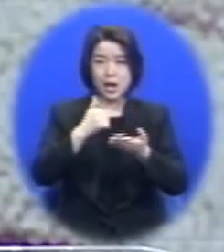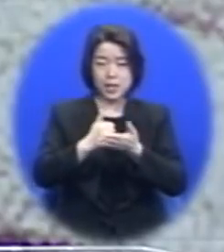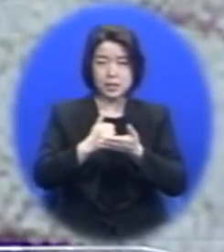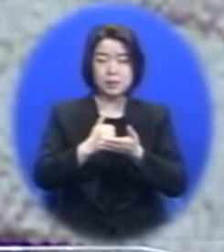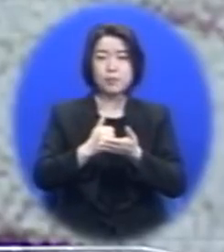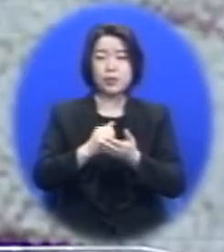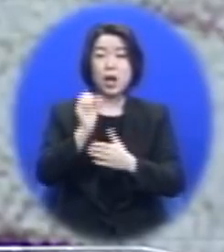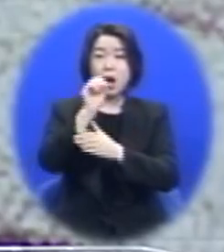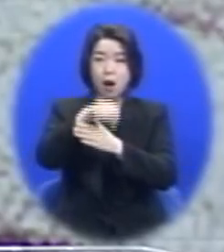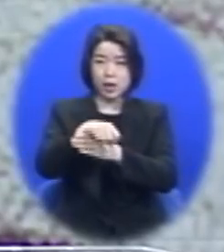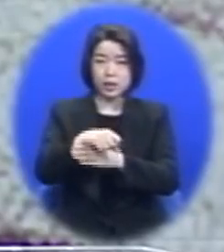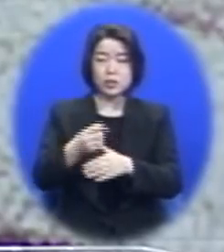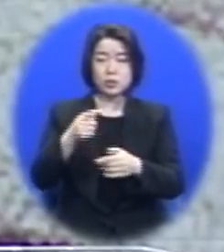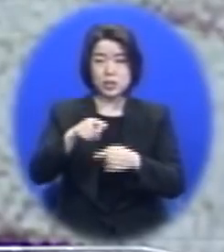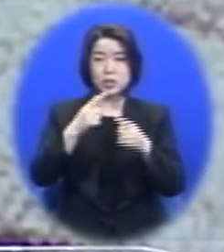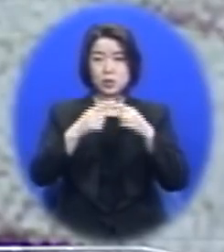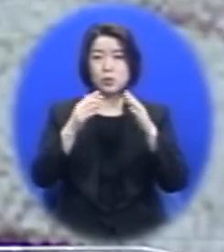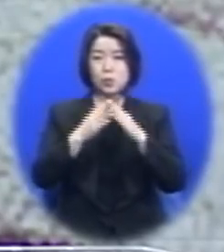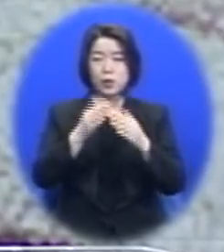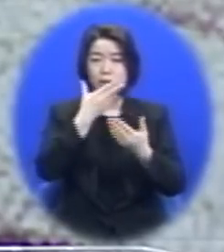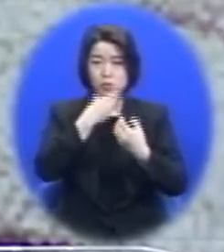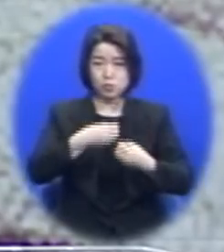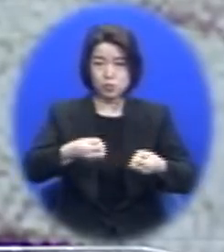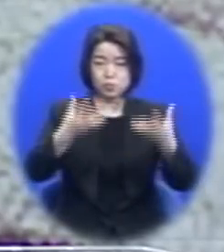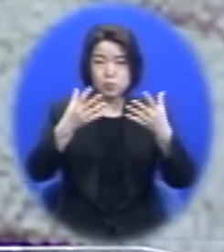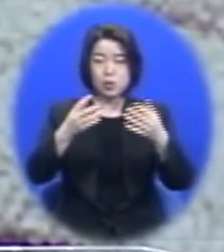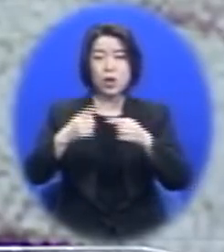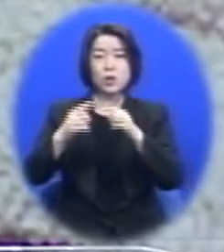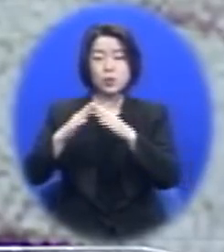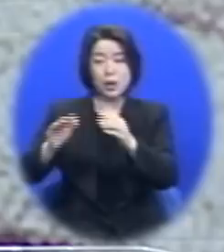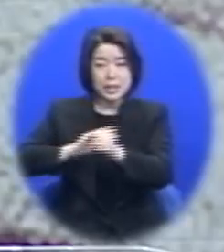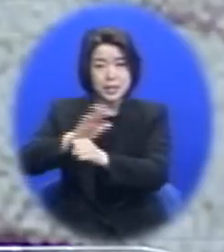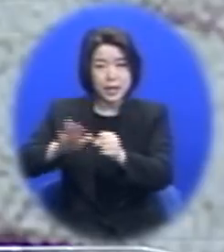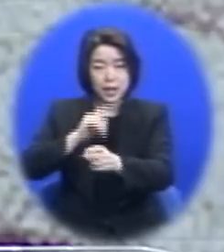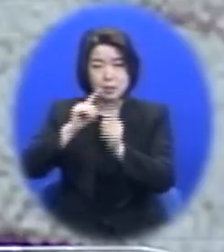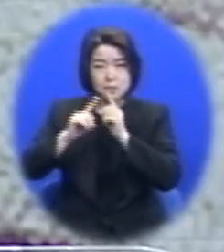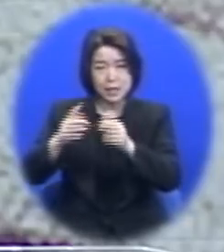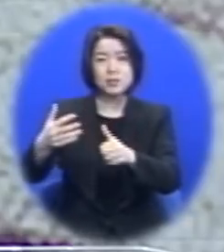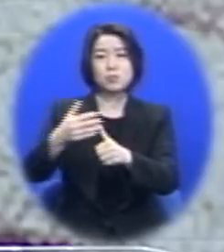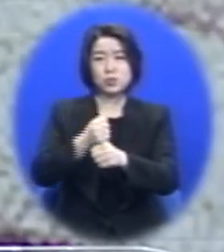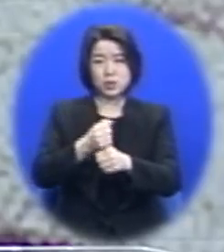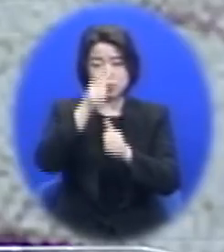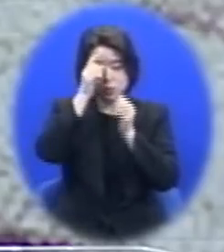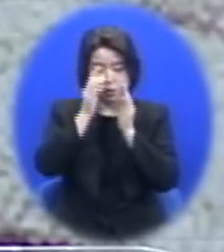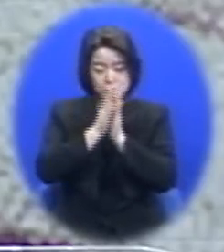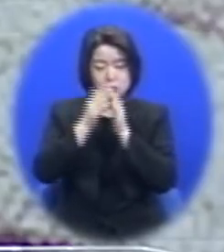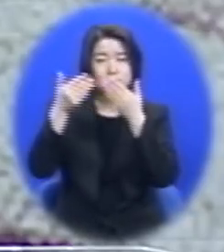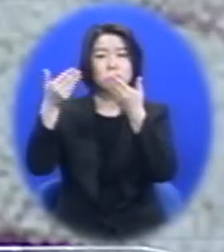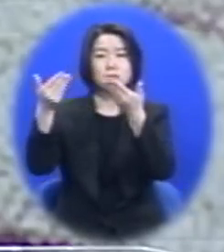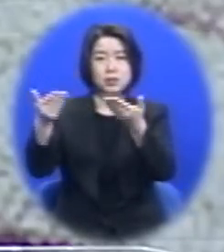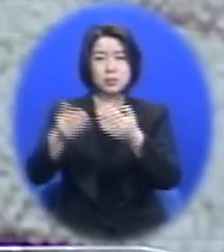하나님께서 허락하신 이 교회의 축복과 교회를 사랑하라고 하는 말씀을 붙잡고 기도합니다